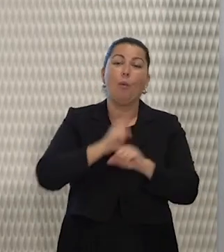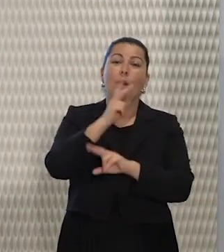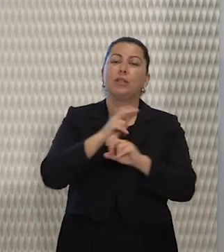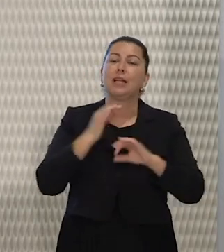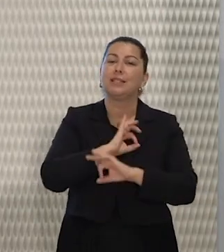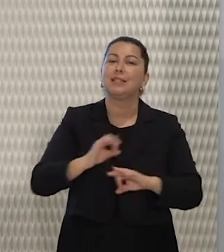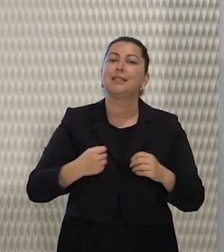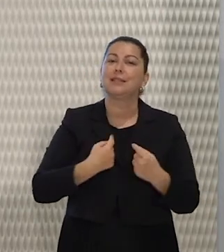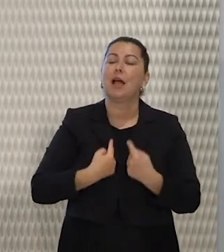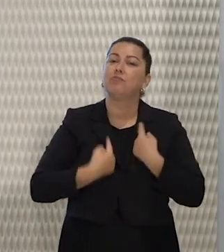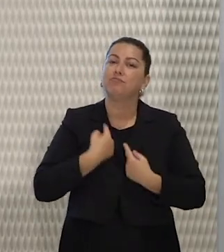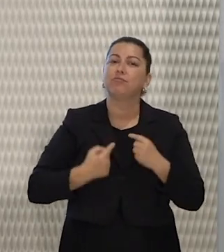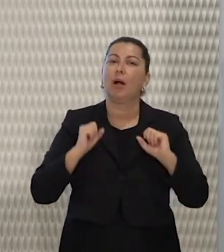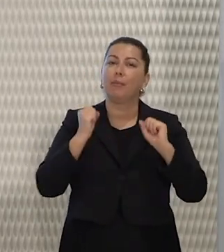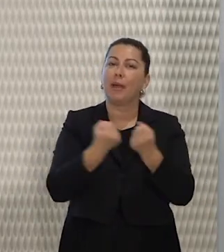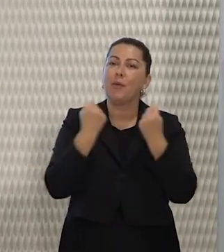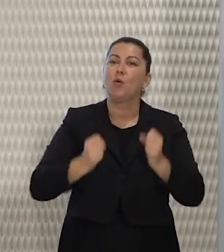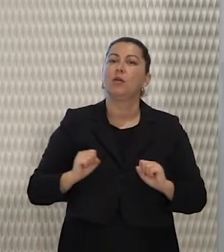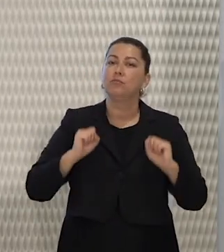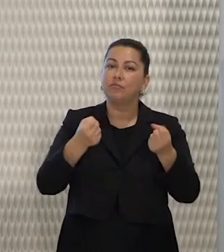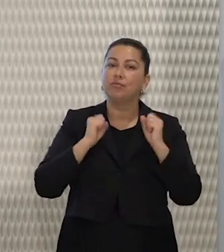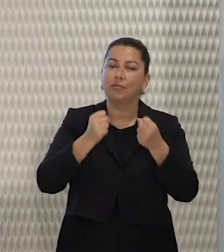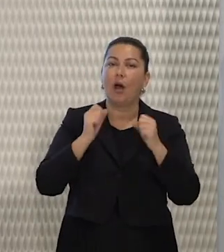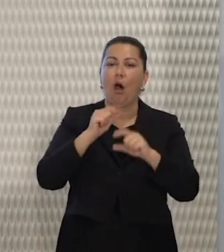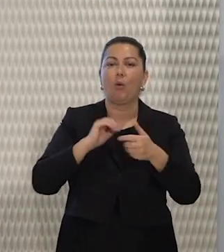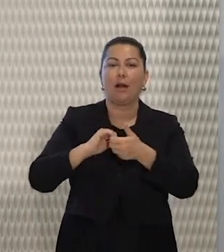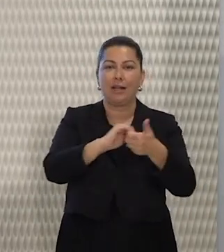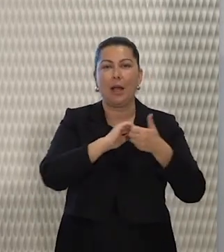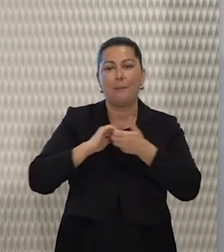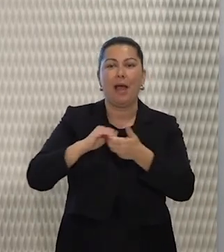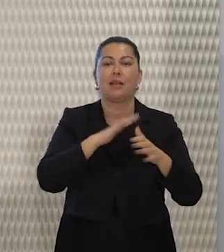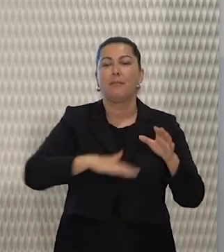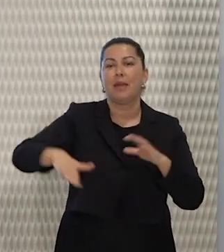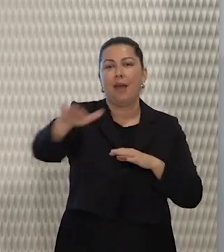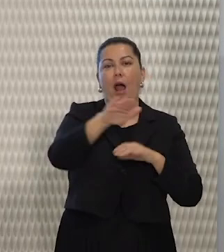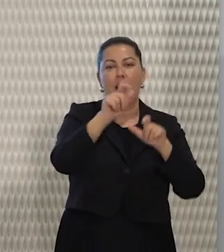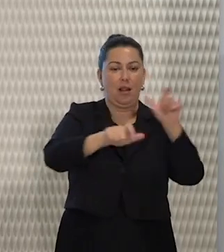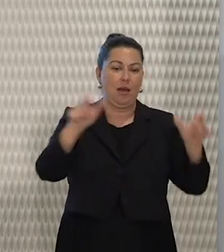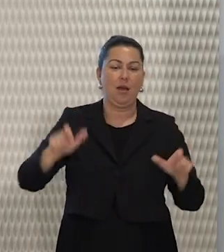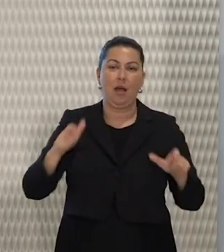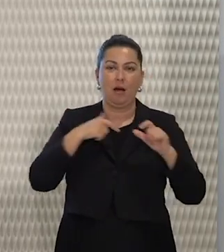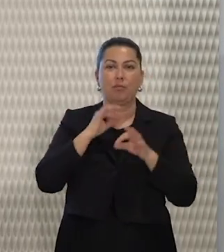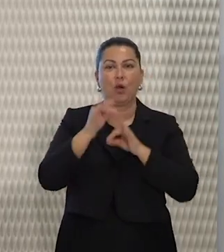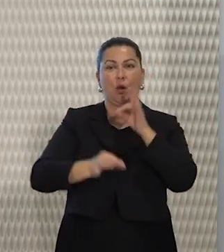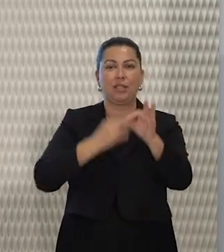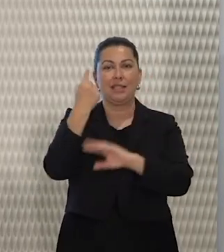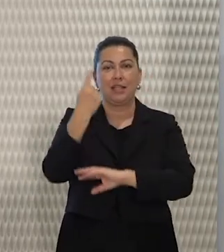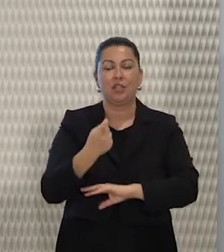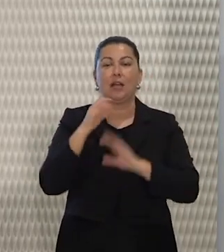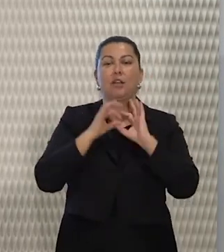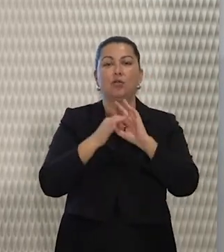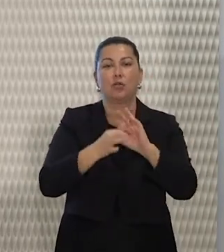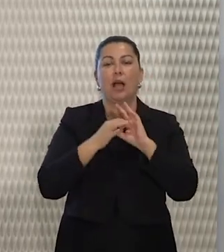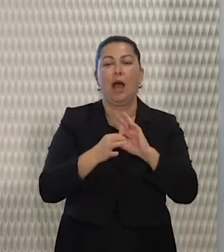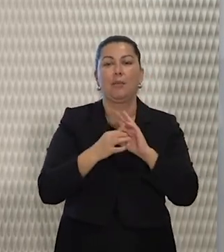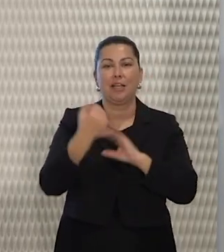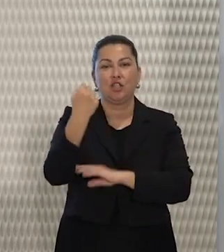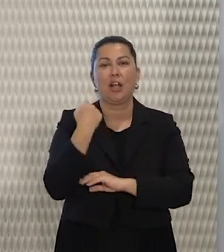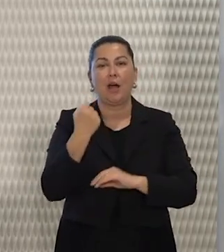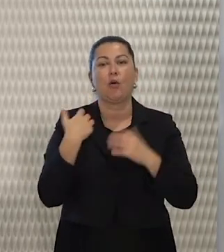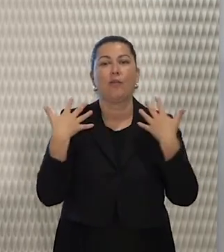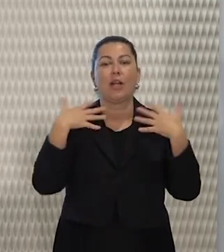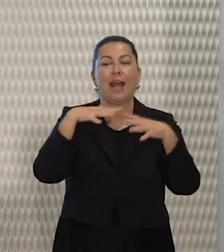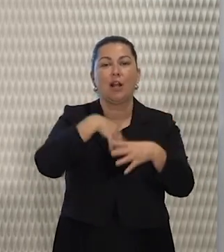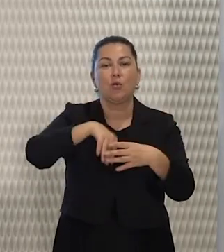sehr engagiert und bemüht in diesem Bereich. Wir haben gemeinsam mit unseren Stakeholdern einen Prozess gestartet zur Stärkung der inklusiven